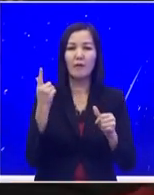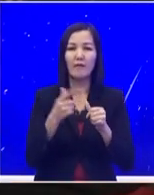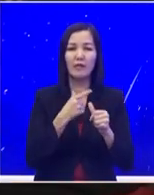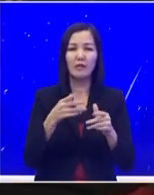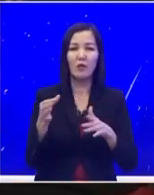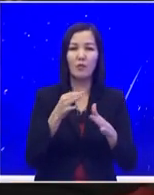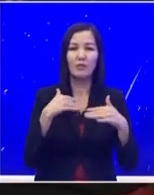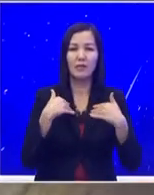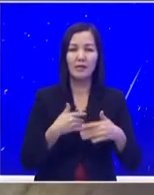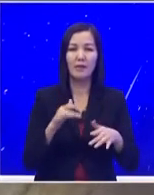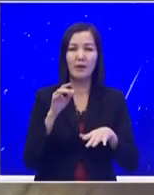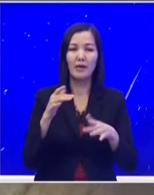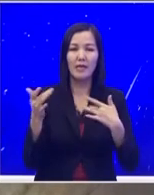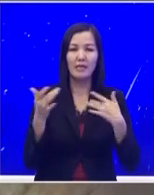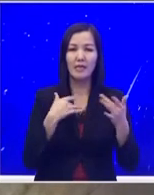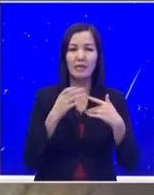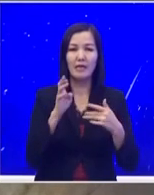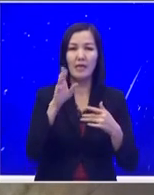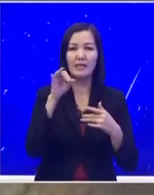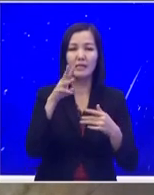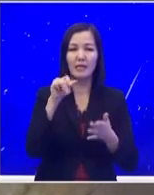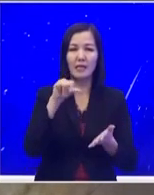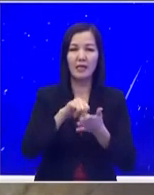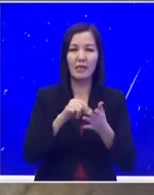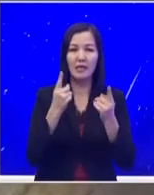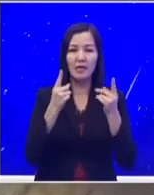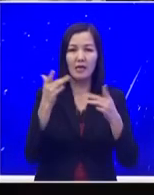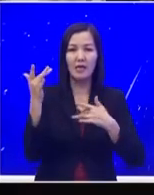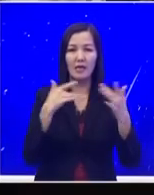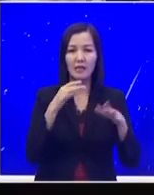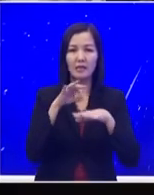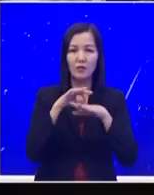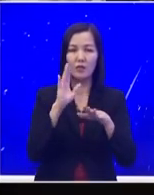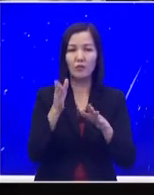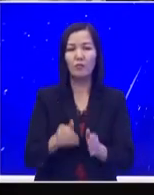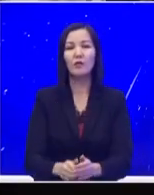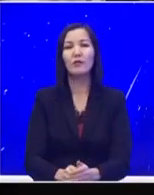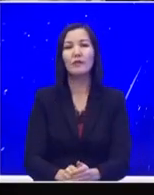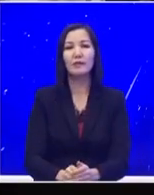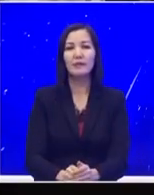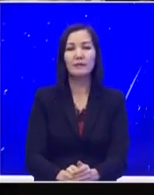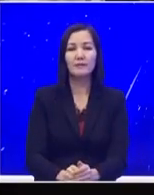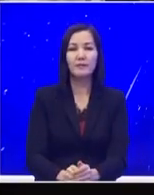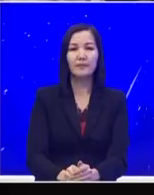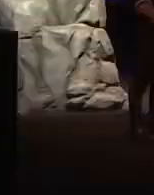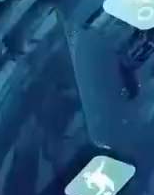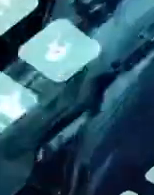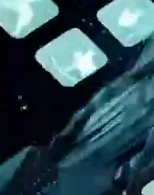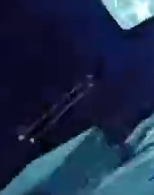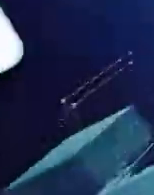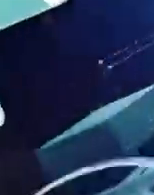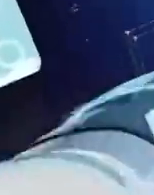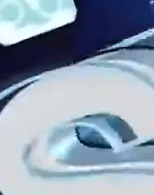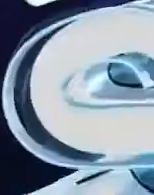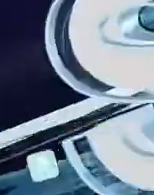драма театрында белгілі әнші Әсет Есжанның қатысуымен гала-концерт өтеді. Медет Шумабай, Әсет Дүйсенбек, Жетісу телеарнасы.